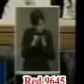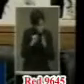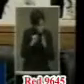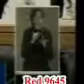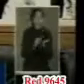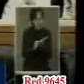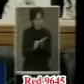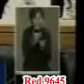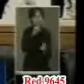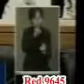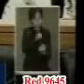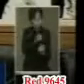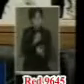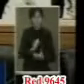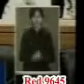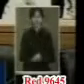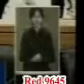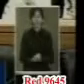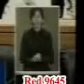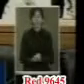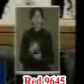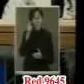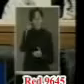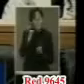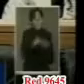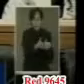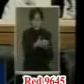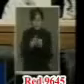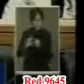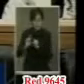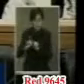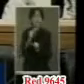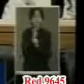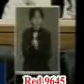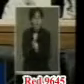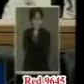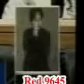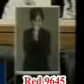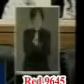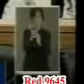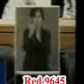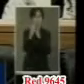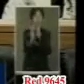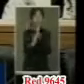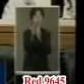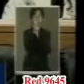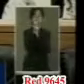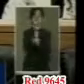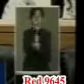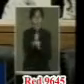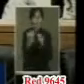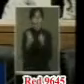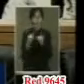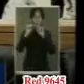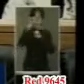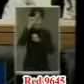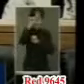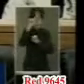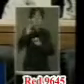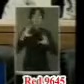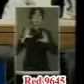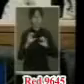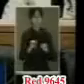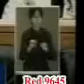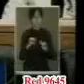านั่นหมายความว่าแต่ละฝ่ายนั้นก็ต้องปฏิบัติตามกฎหมายเมื่อวันนี้มีหมายจับเจ้